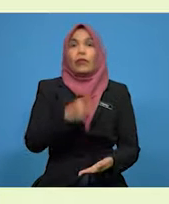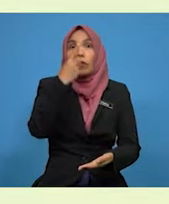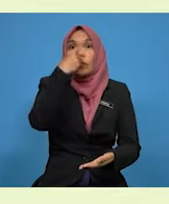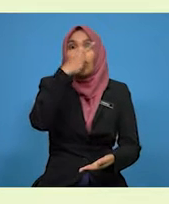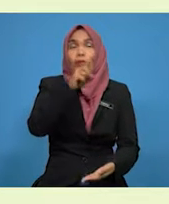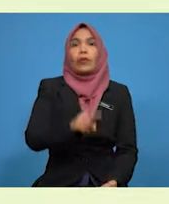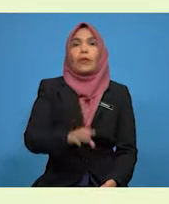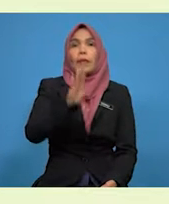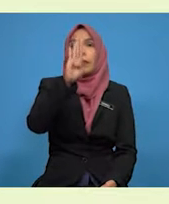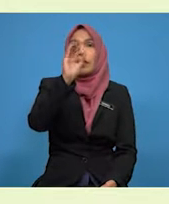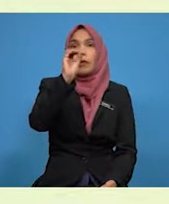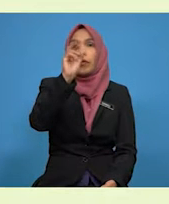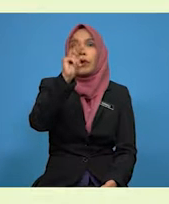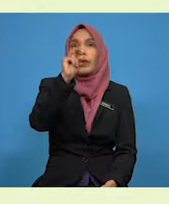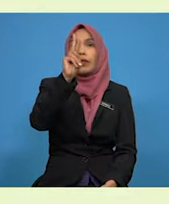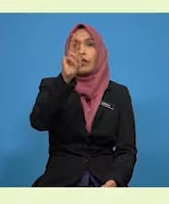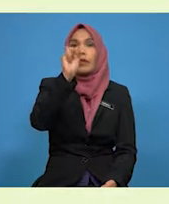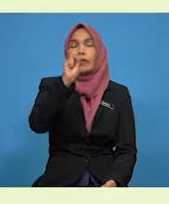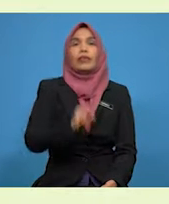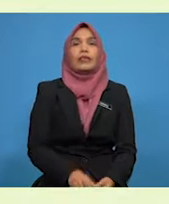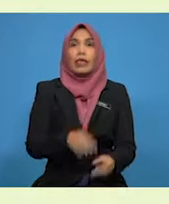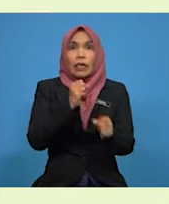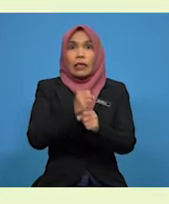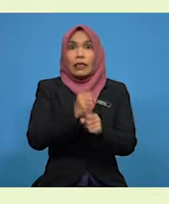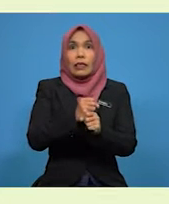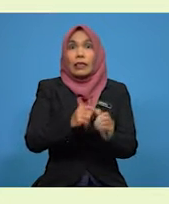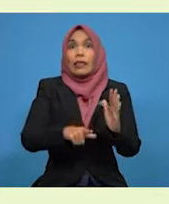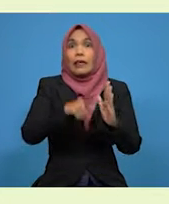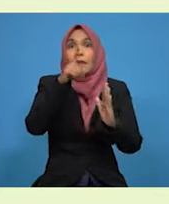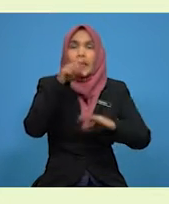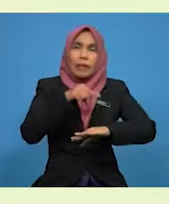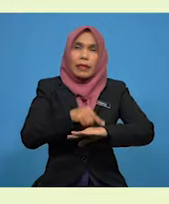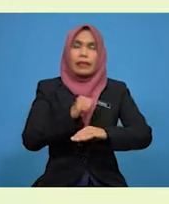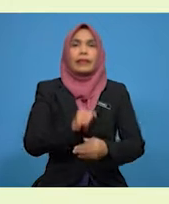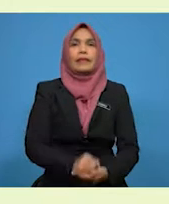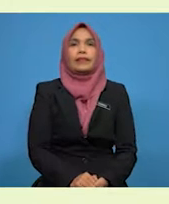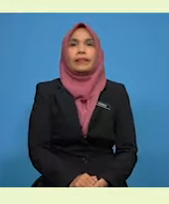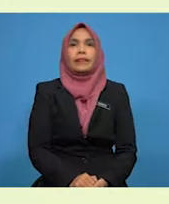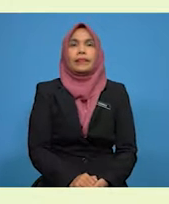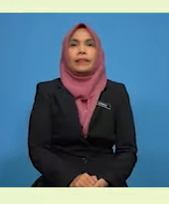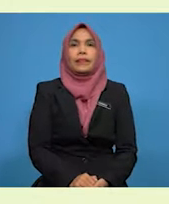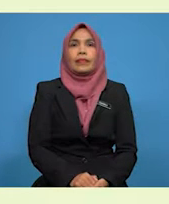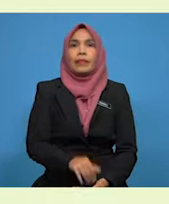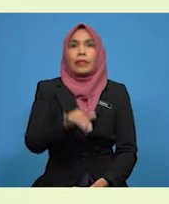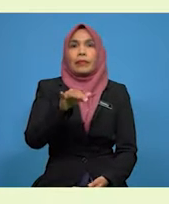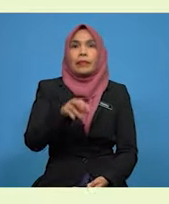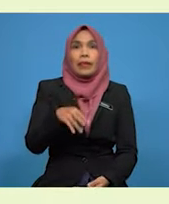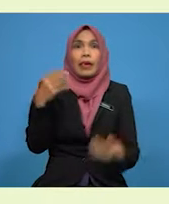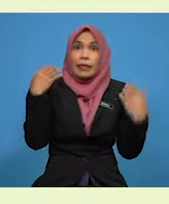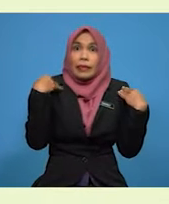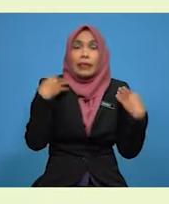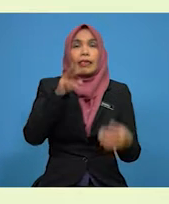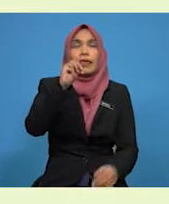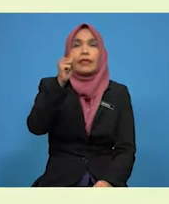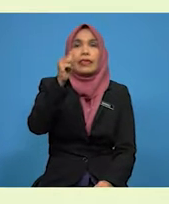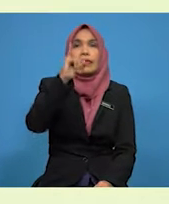majikan yang membuat potongan gaji jika pekerja mengambil cuti melebihi jumlah hari yang ditetapkan.